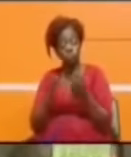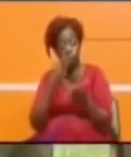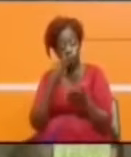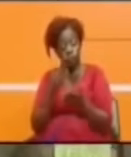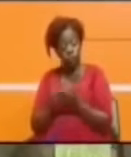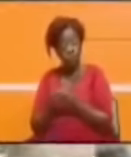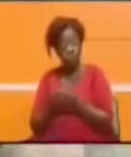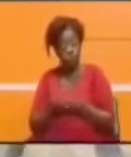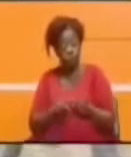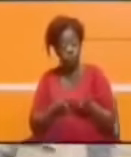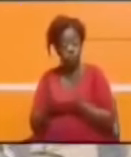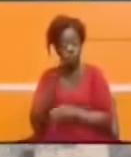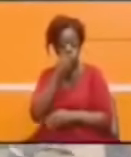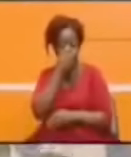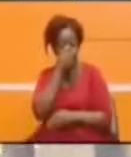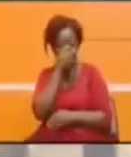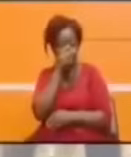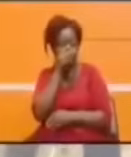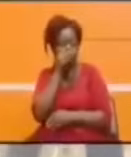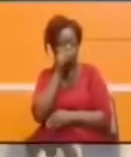nti